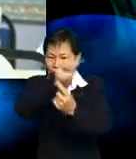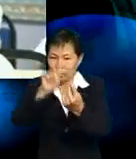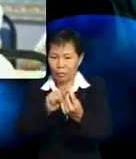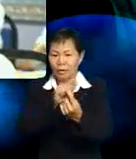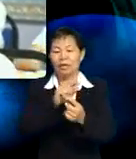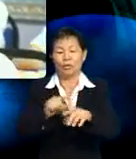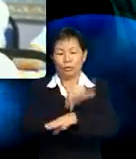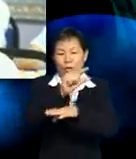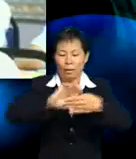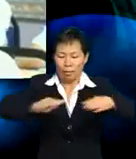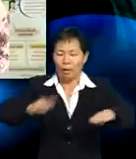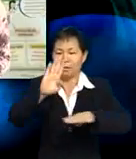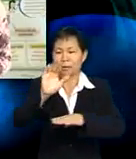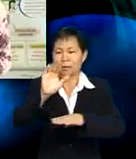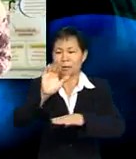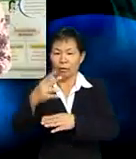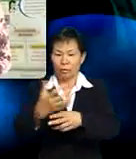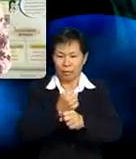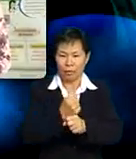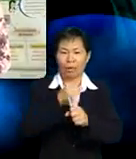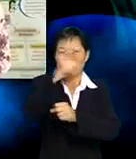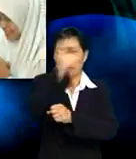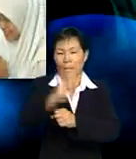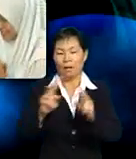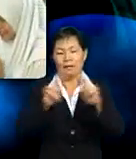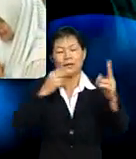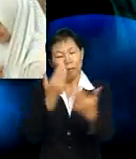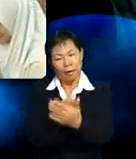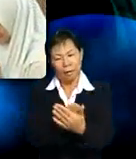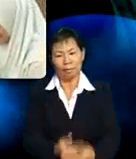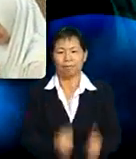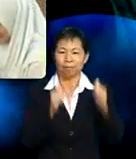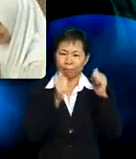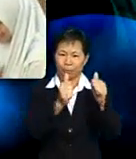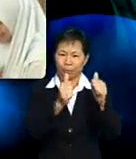sebutan baku. Jadi Sri layak mendapat markah yang sangat baik.